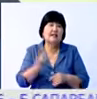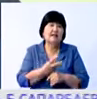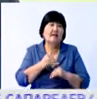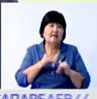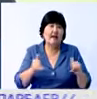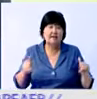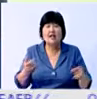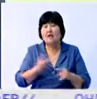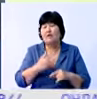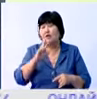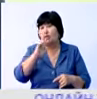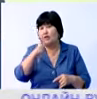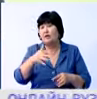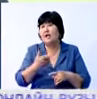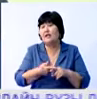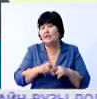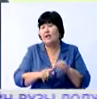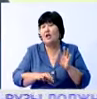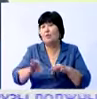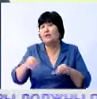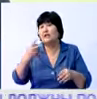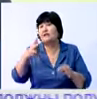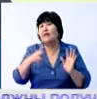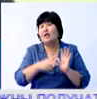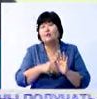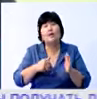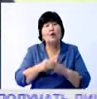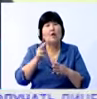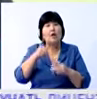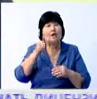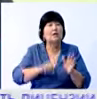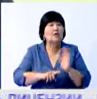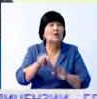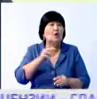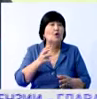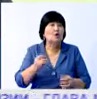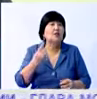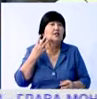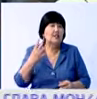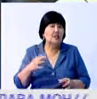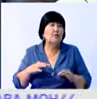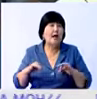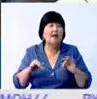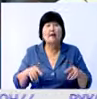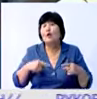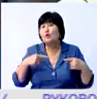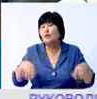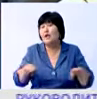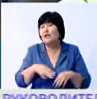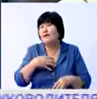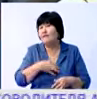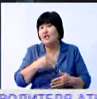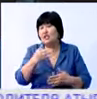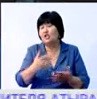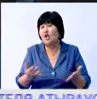в рамках второй пятилетки запущенный they проектов из 28 до конца года начнут работу еще четыре проекта другая не менее важная задача